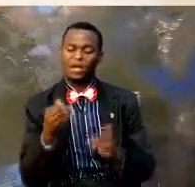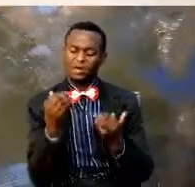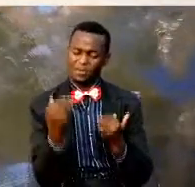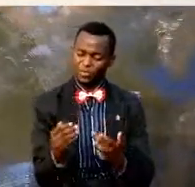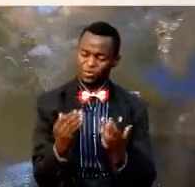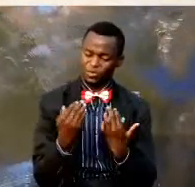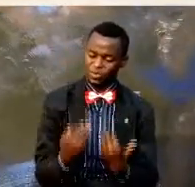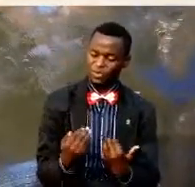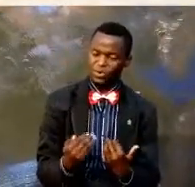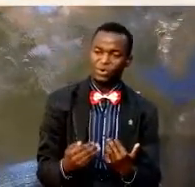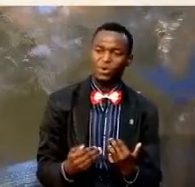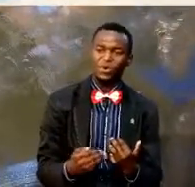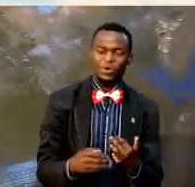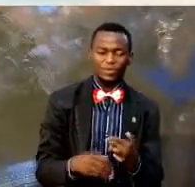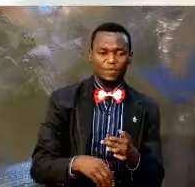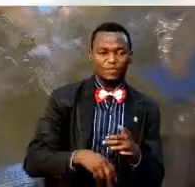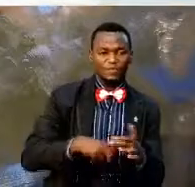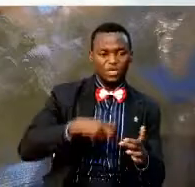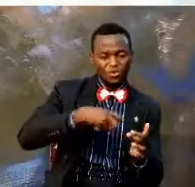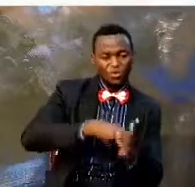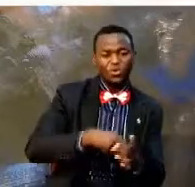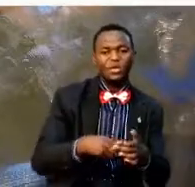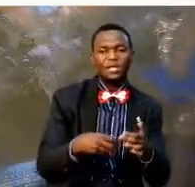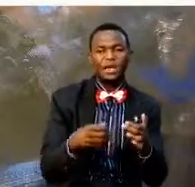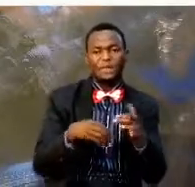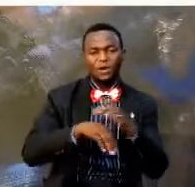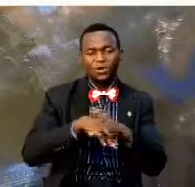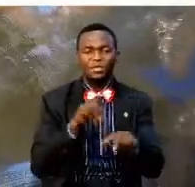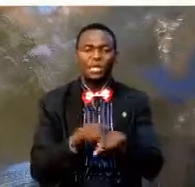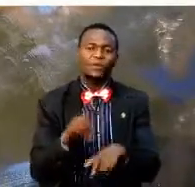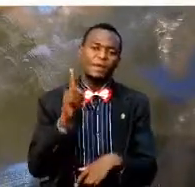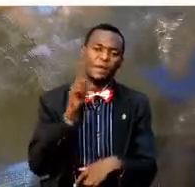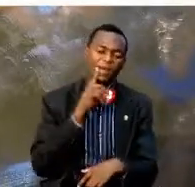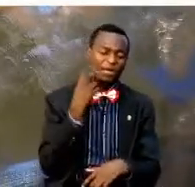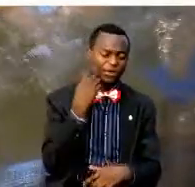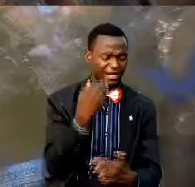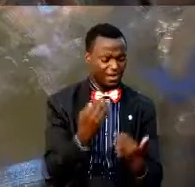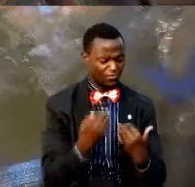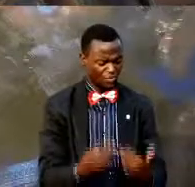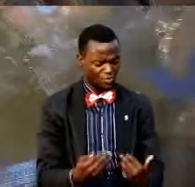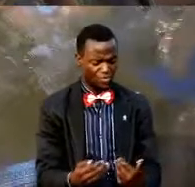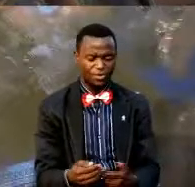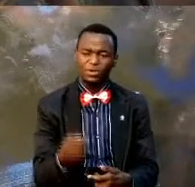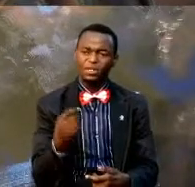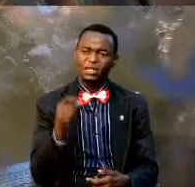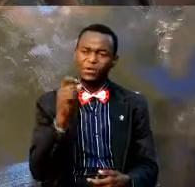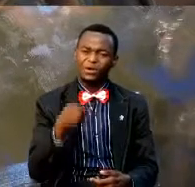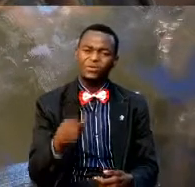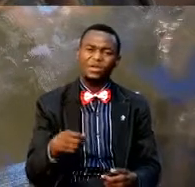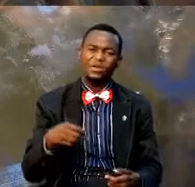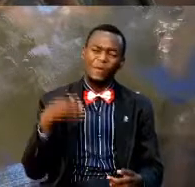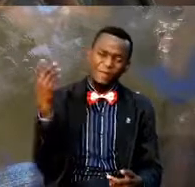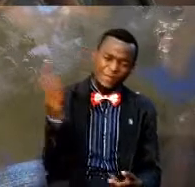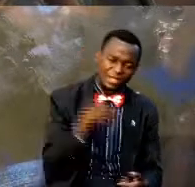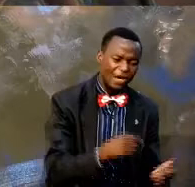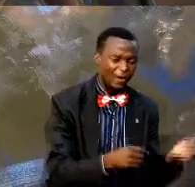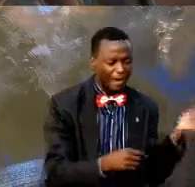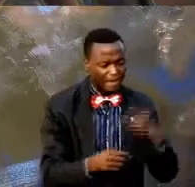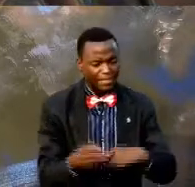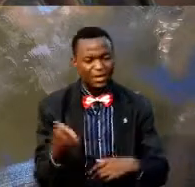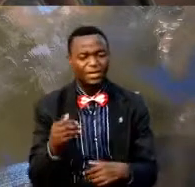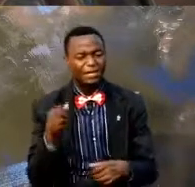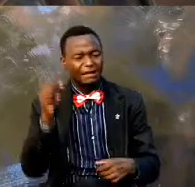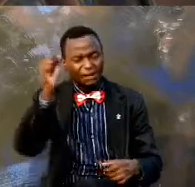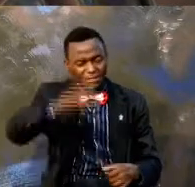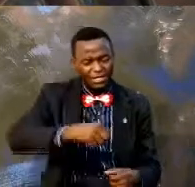mdogo miguuni na magoti ya yule mama Mariamu, na anaonekana kuwa mtoto. Wende walikuwepo watu waleo mpiga mashavu, wakampiga wengine